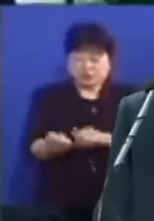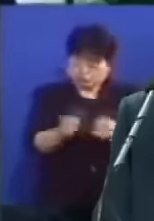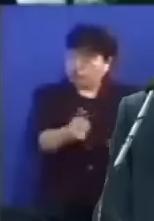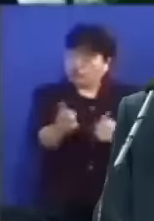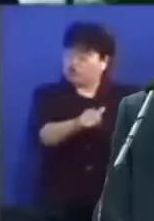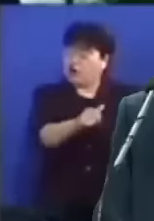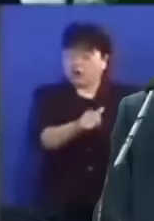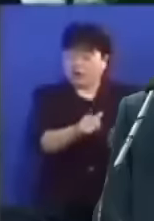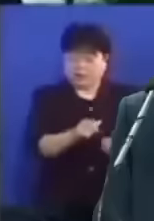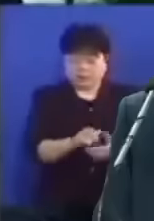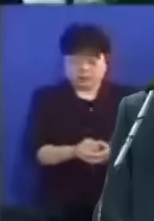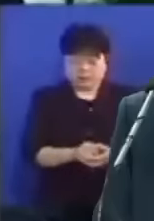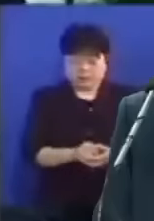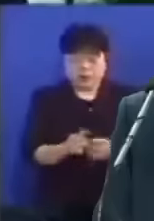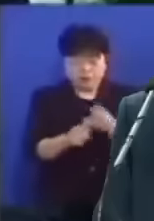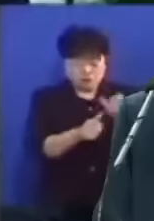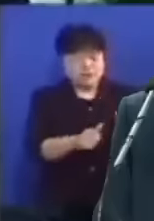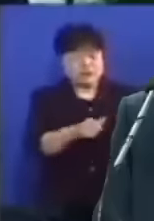뒤져.